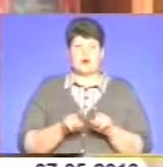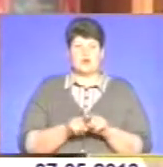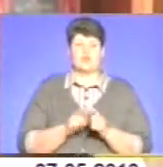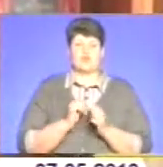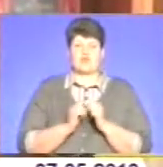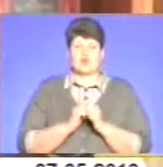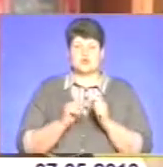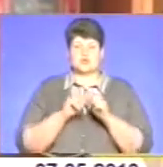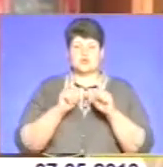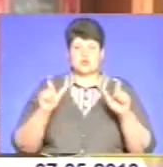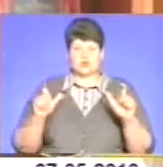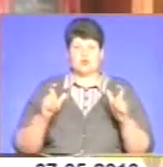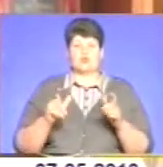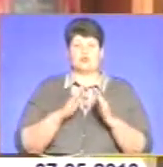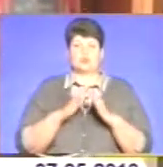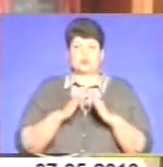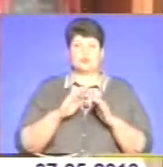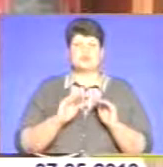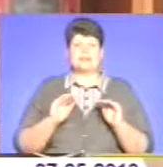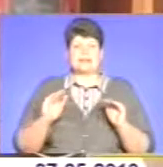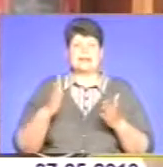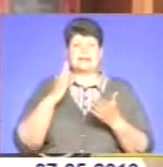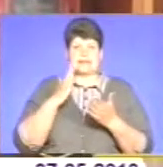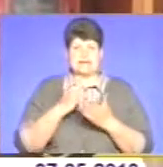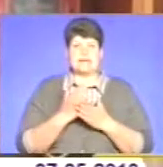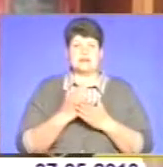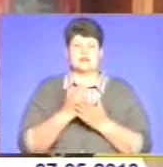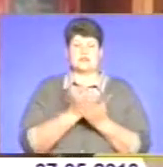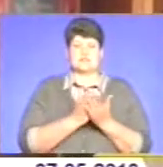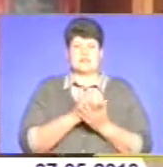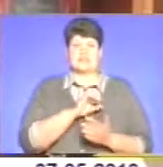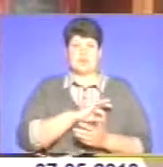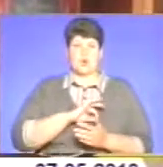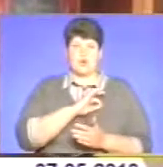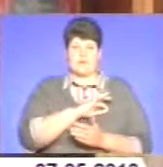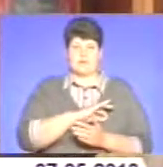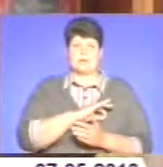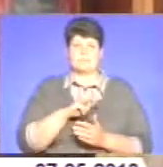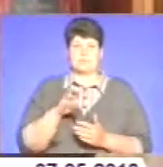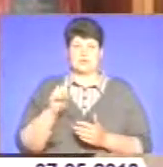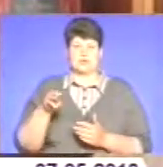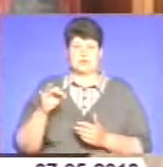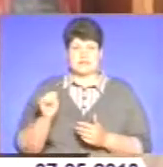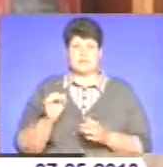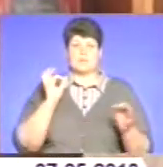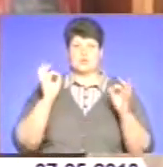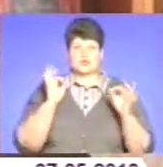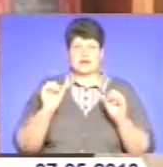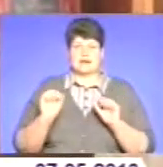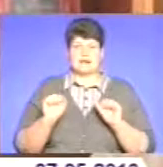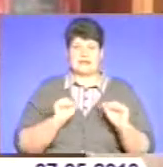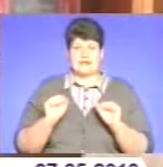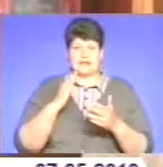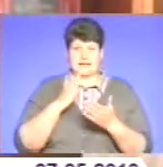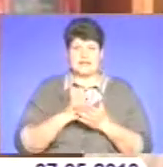як і в кожній установі. У нас в будинку дитини є штат вихователів, є штат методисти, і музикальний керівник. І діти наші